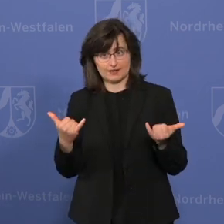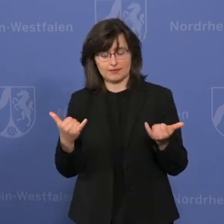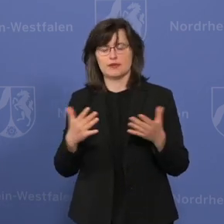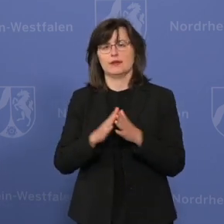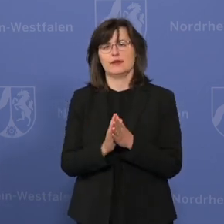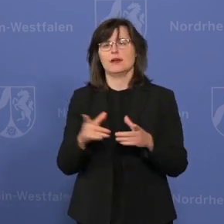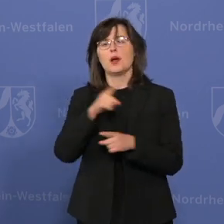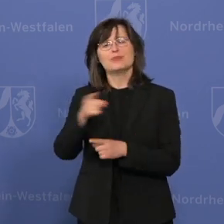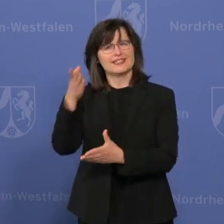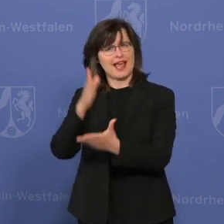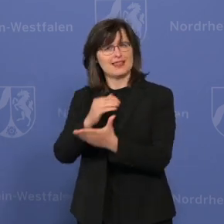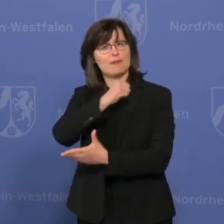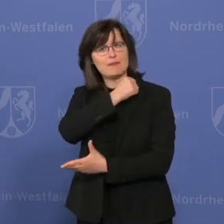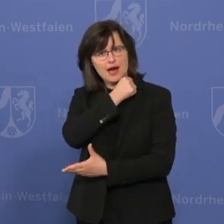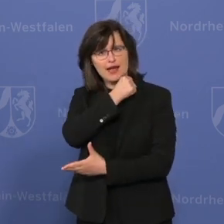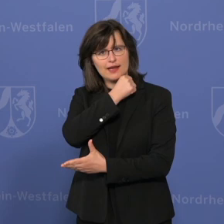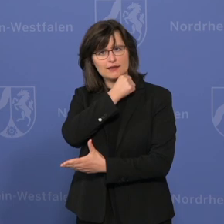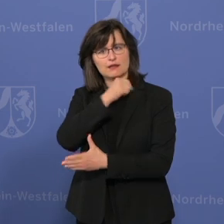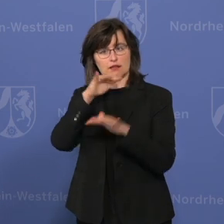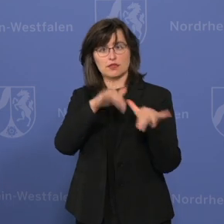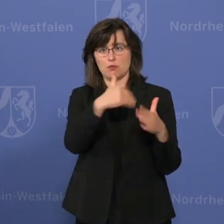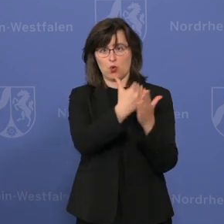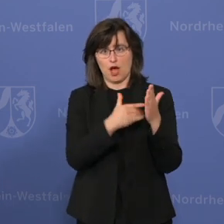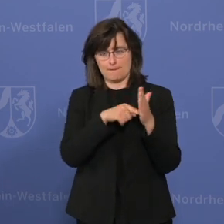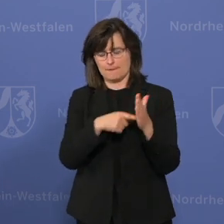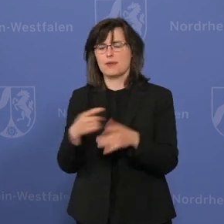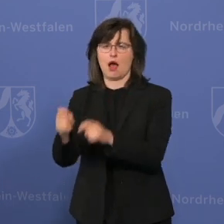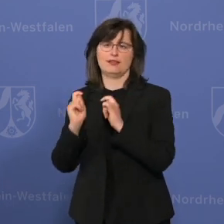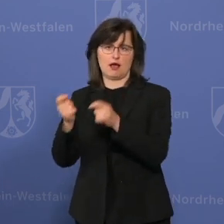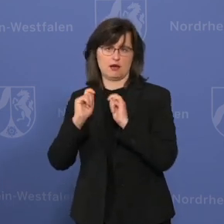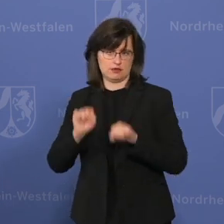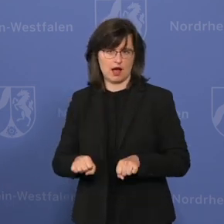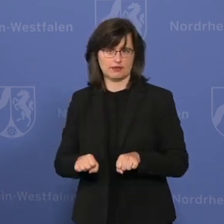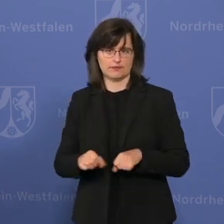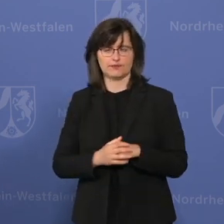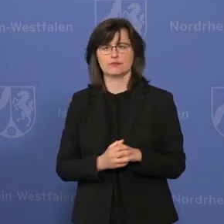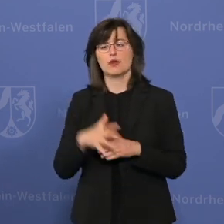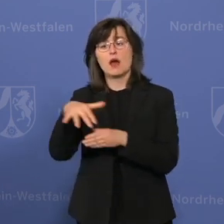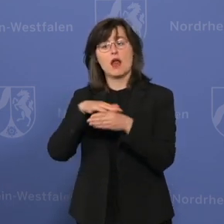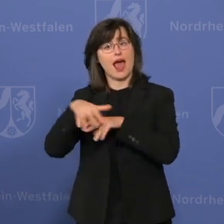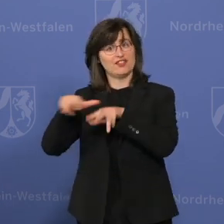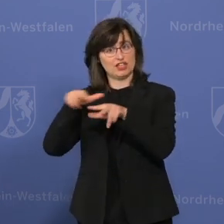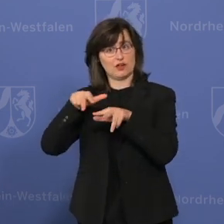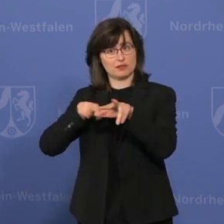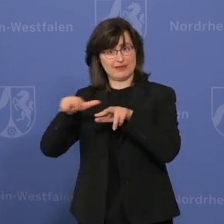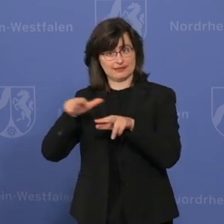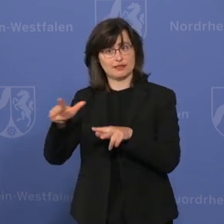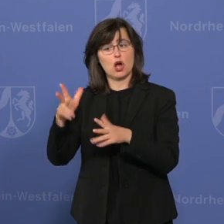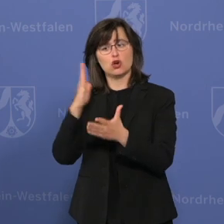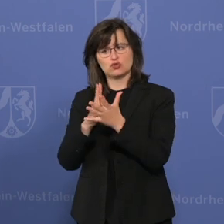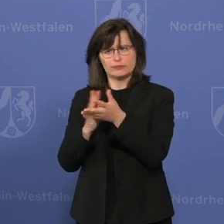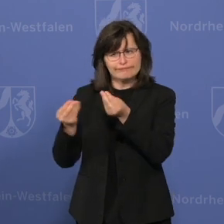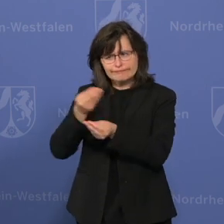bis Ende Mai im vorhandenen Programm gestellt werden. Die Wirtschaftsminister der Länder haben sich bereits für eine Verlängerung